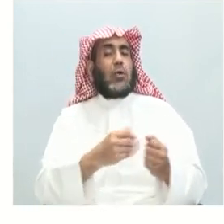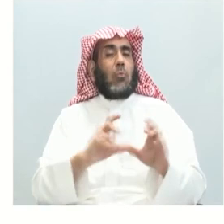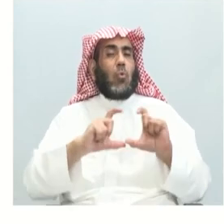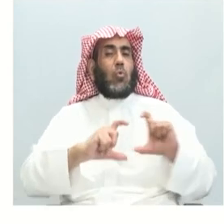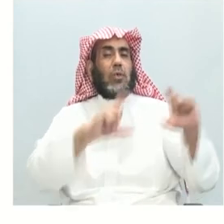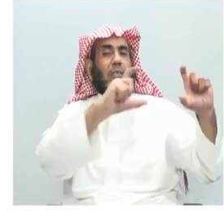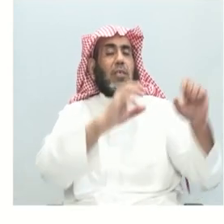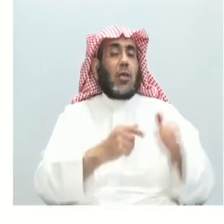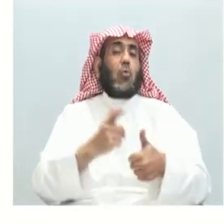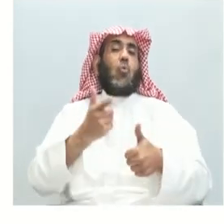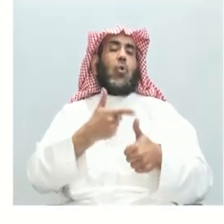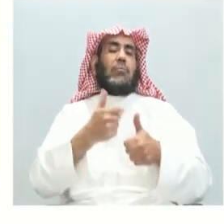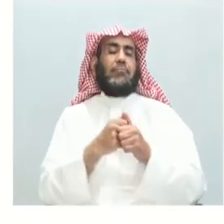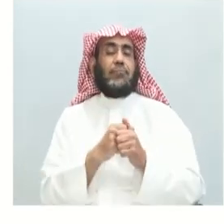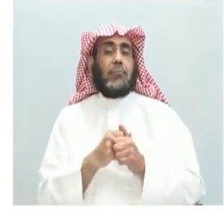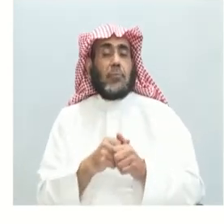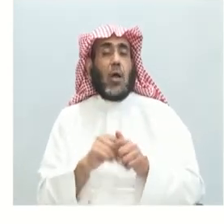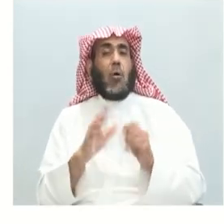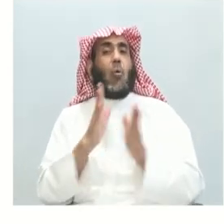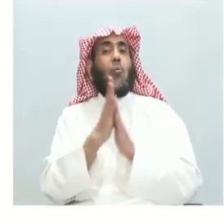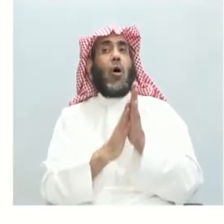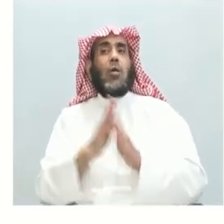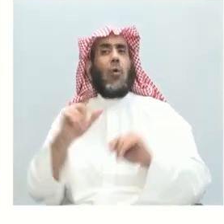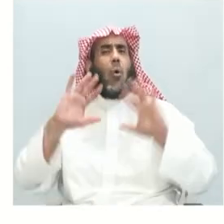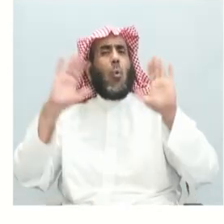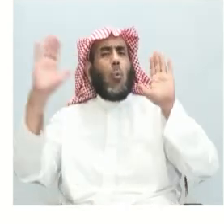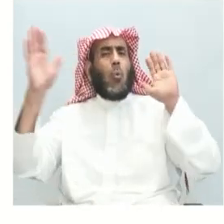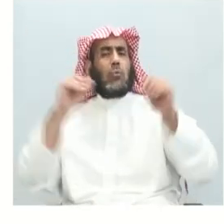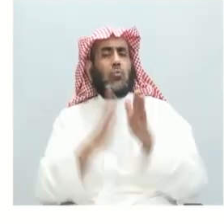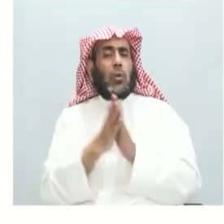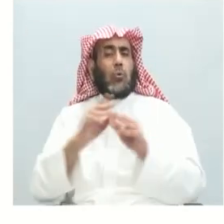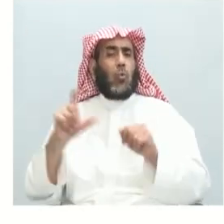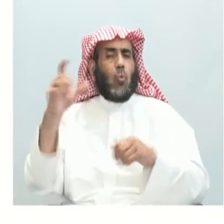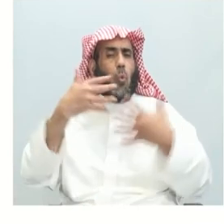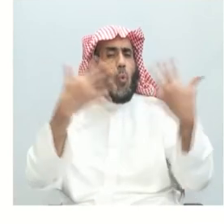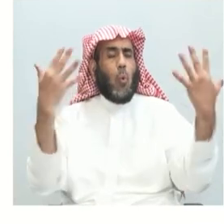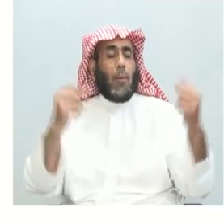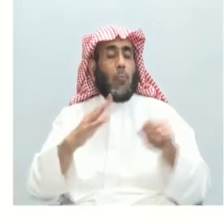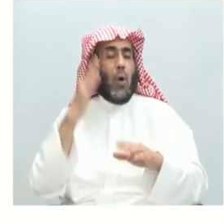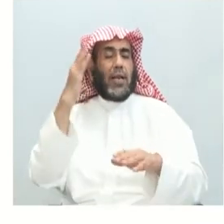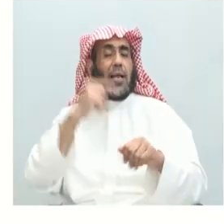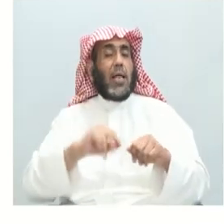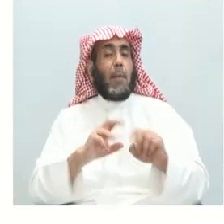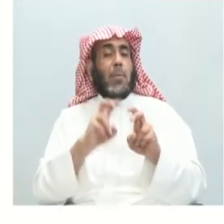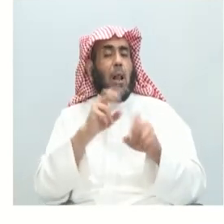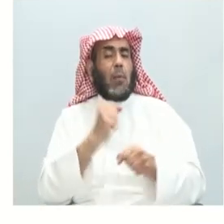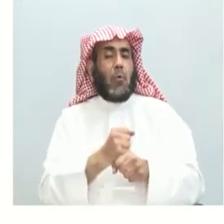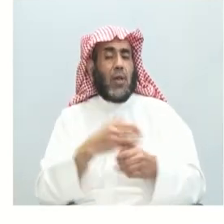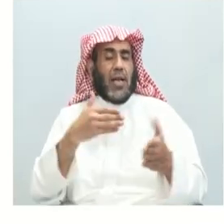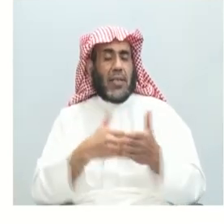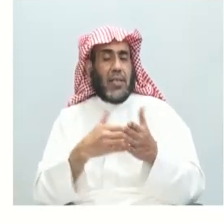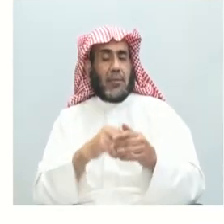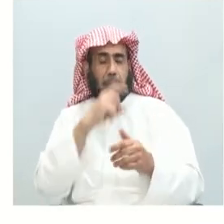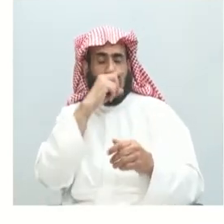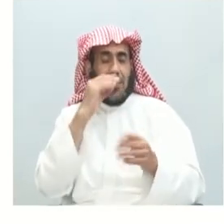له الجائزه الاولى فهتف له الجميع مهنئ اذا هذه من المواقف التي حدثت